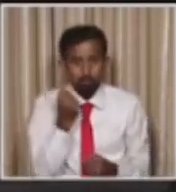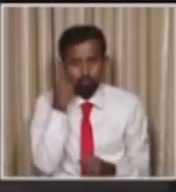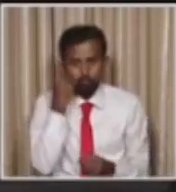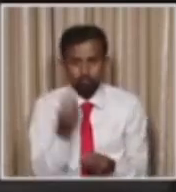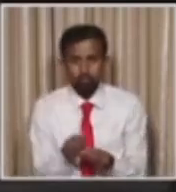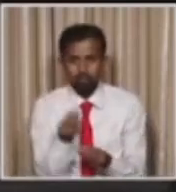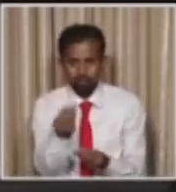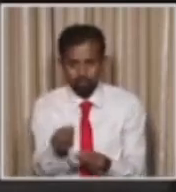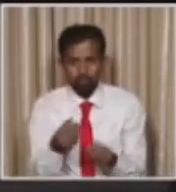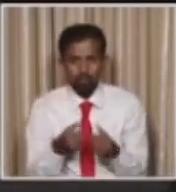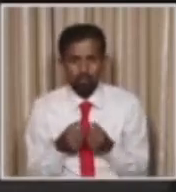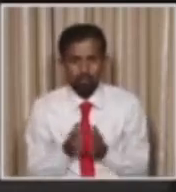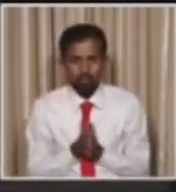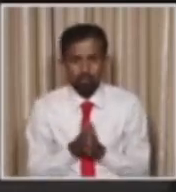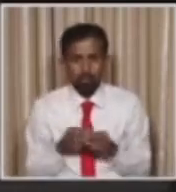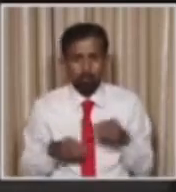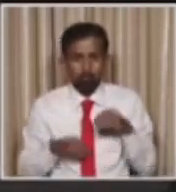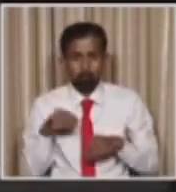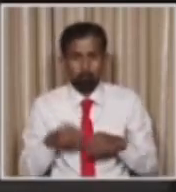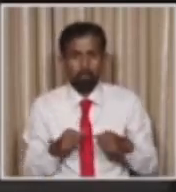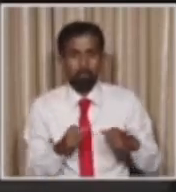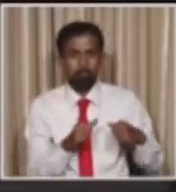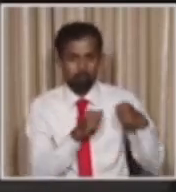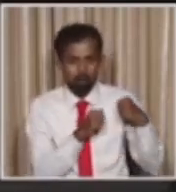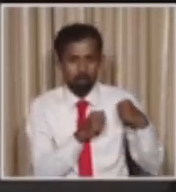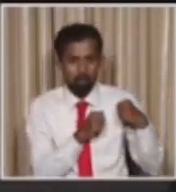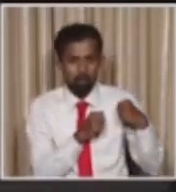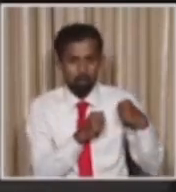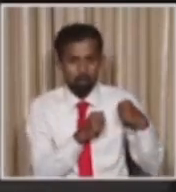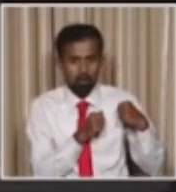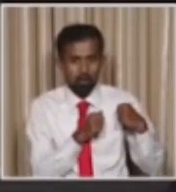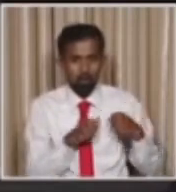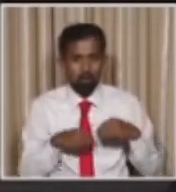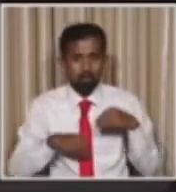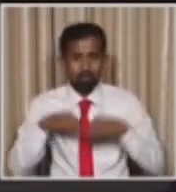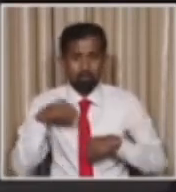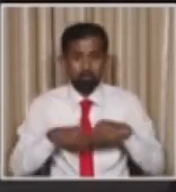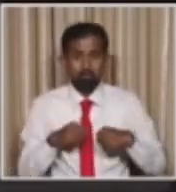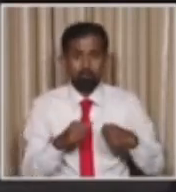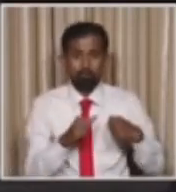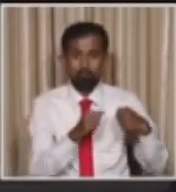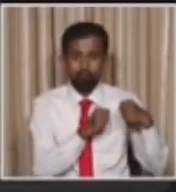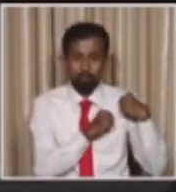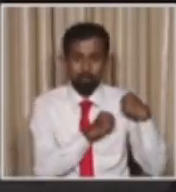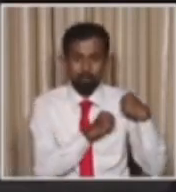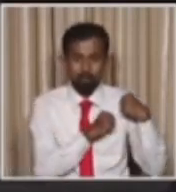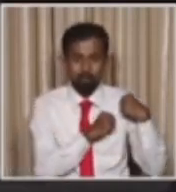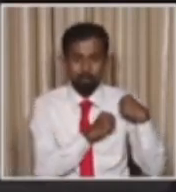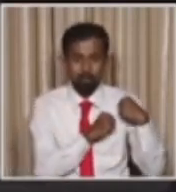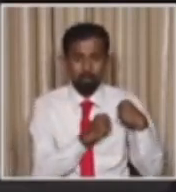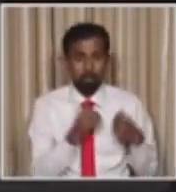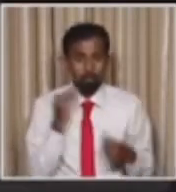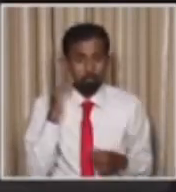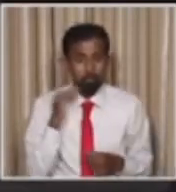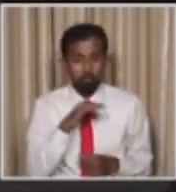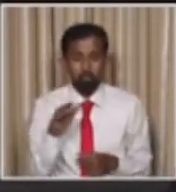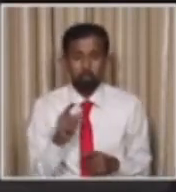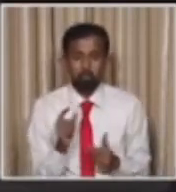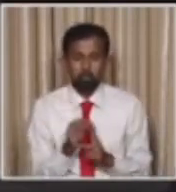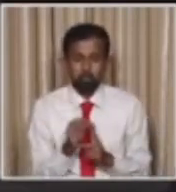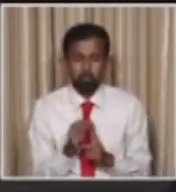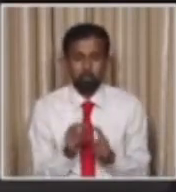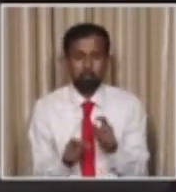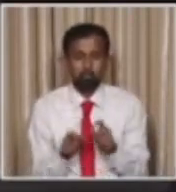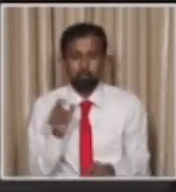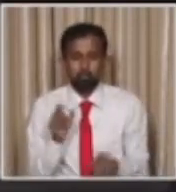කරන්නේ තමන්ගේ පටු දේශපාලන වාසිය සඳහායි. මේ පටු දේශපාලන වාසිය සඳහා අයින්සක මිනිසුන්ගේ දුප්පත්